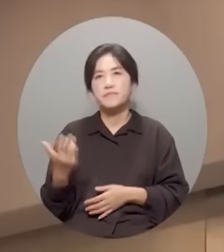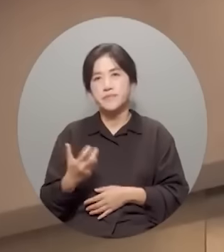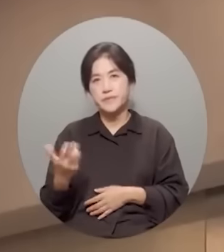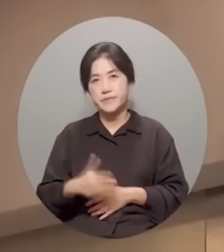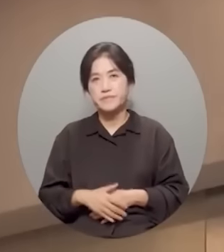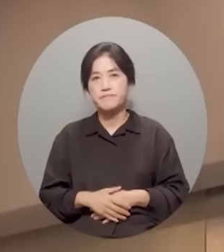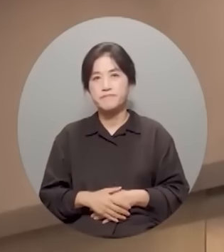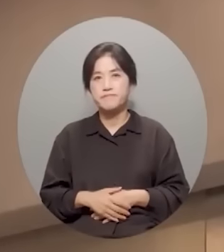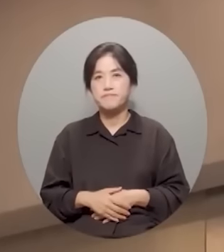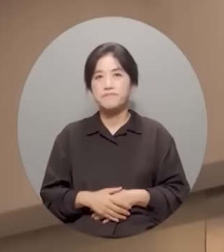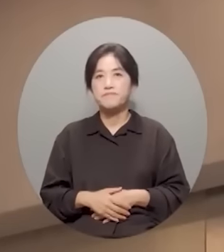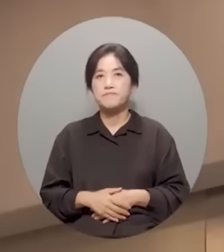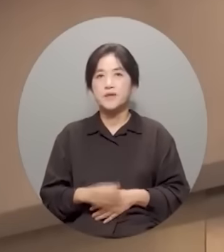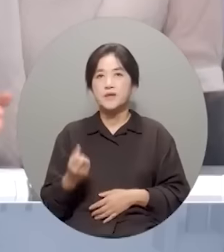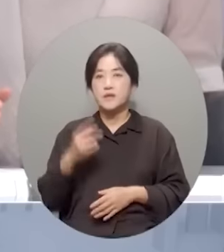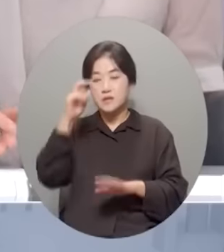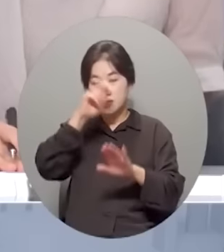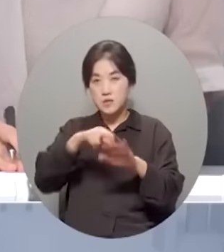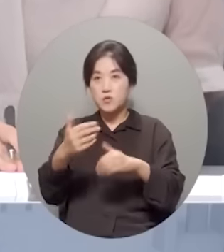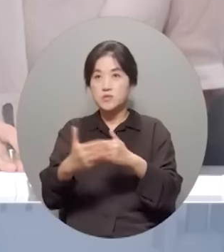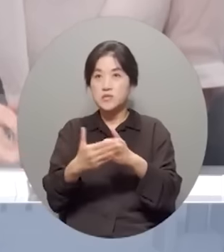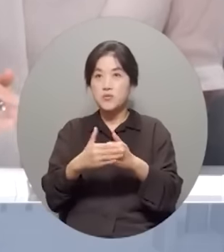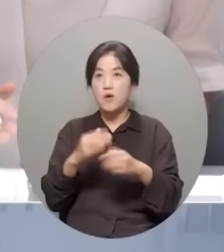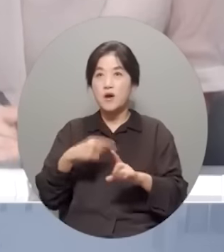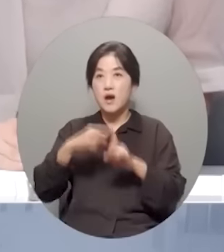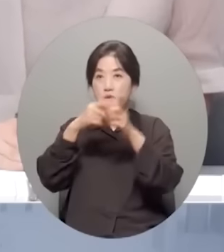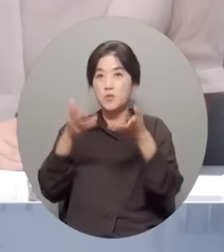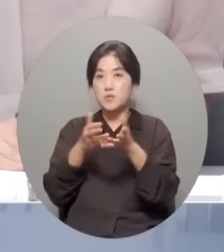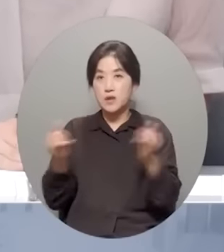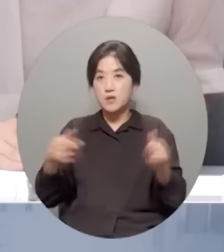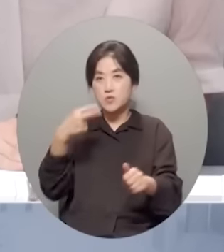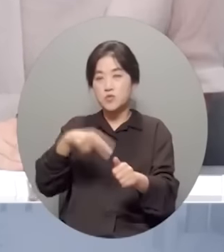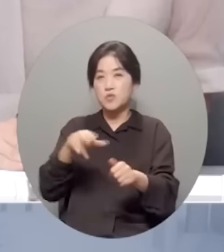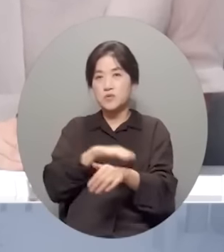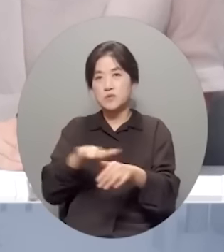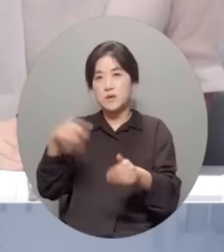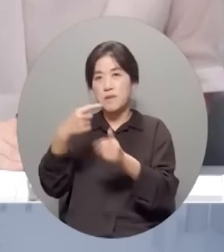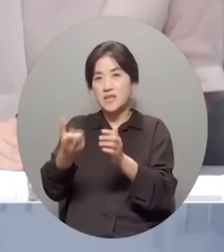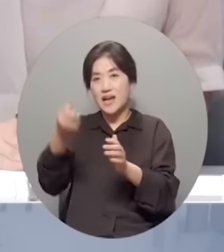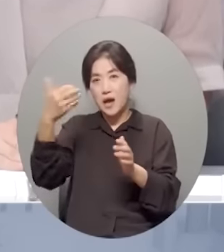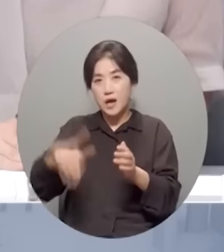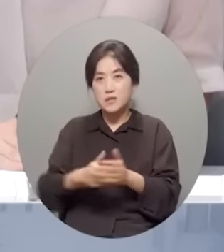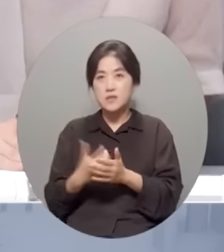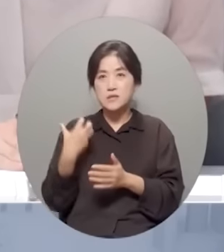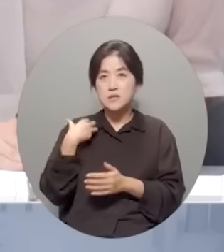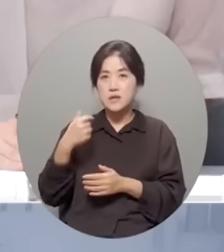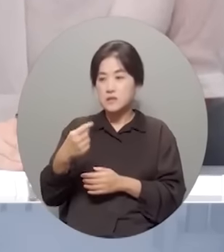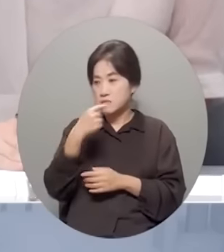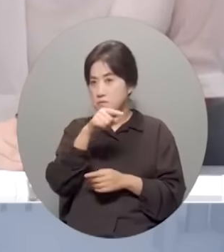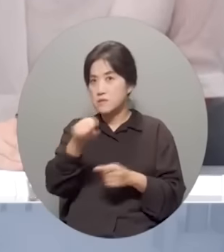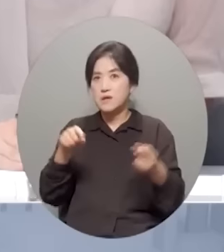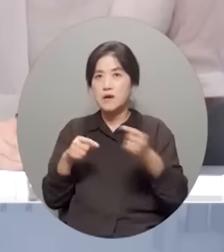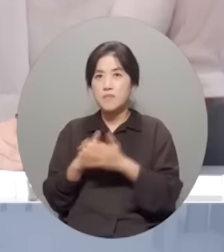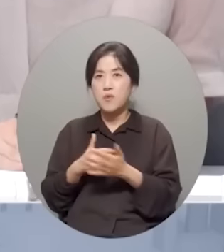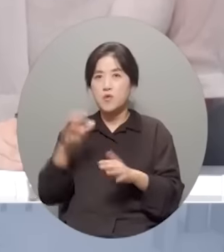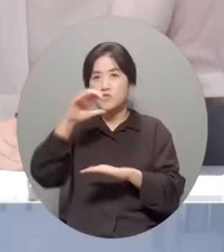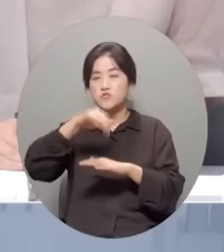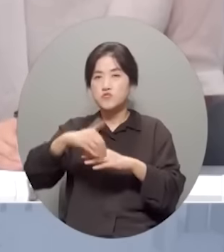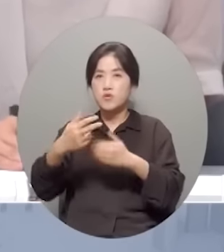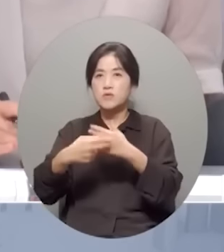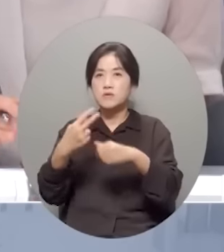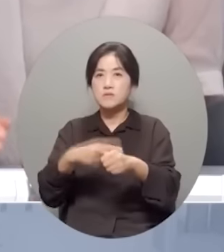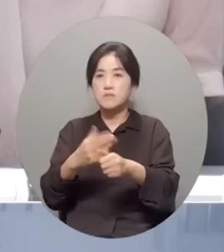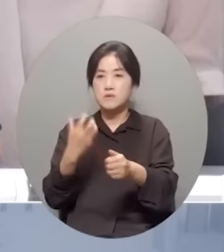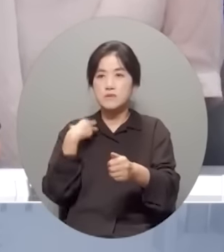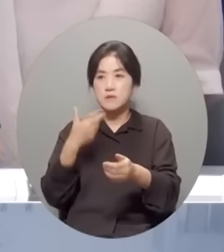아픕니다네 더구나 진료지원 간호사들은 교육도 제대로 못 받은 상태에서 책임소재도 애매한 수련이 업무를 떠고